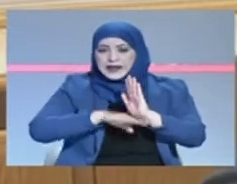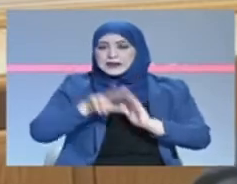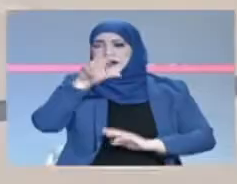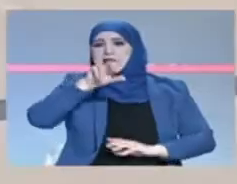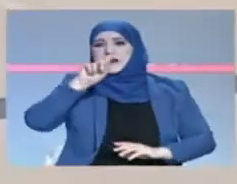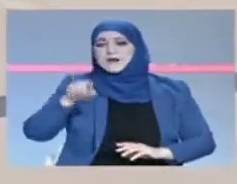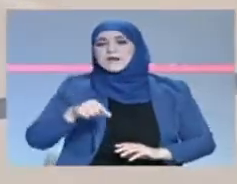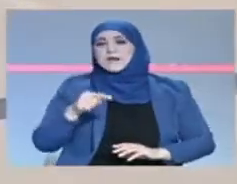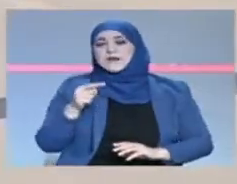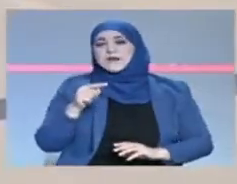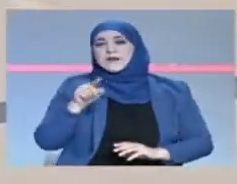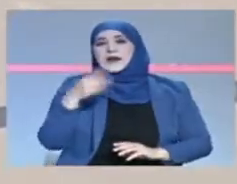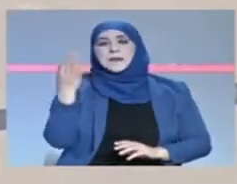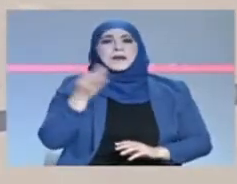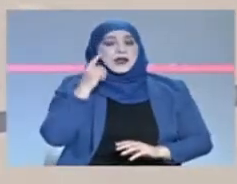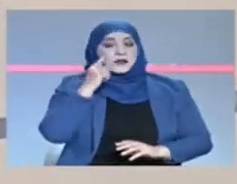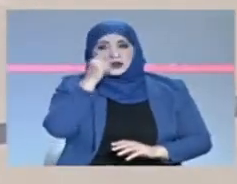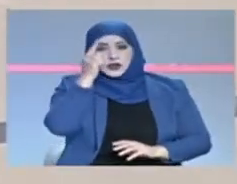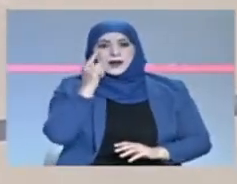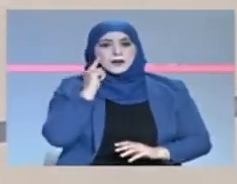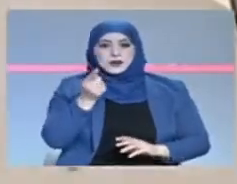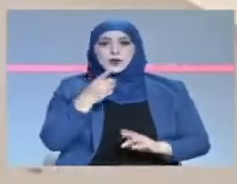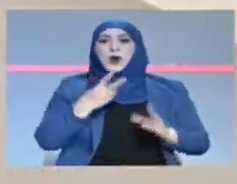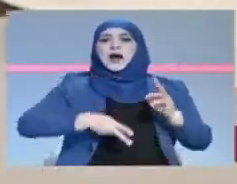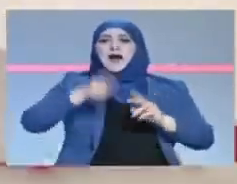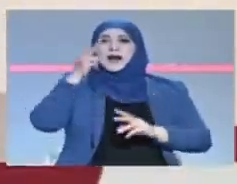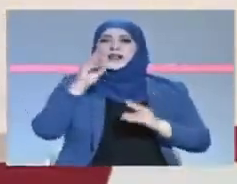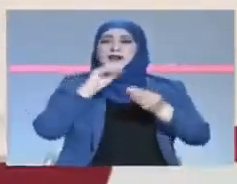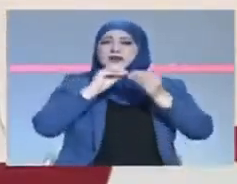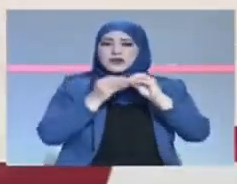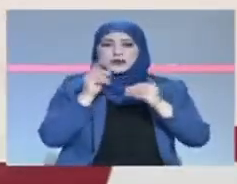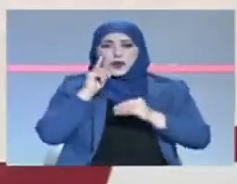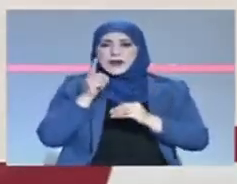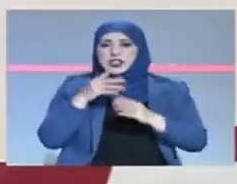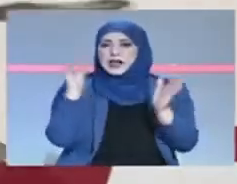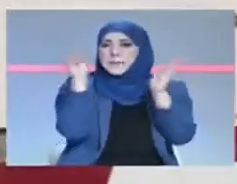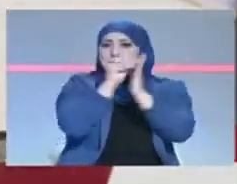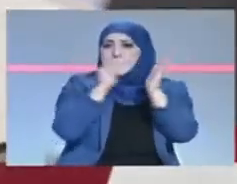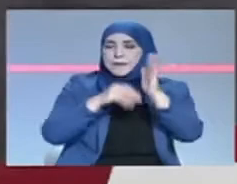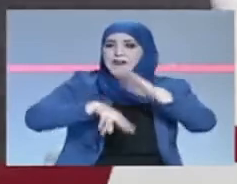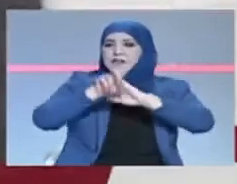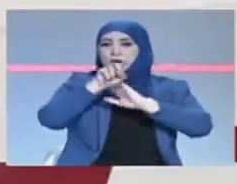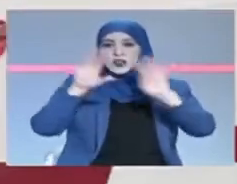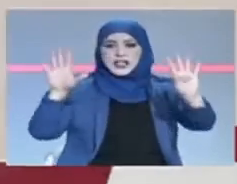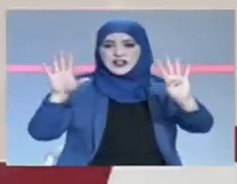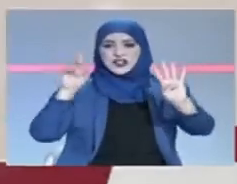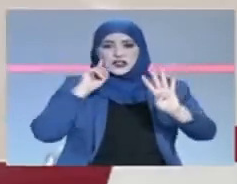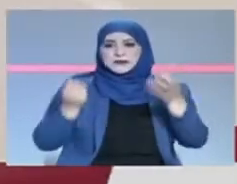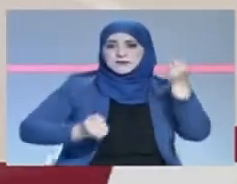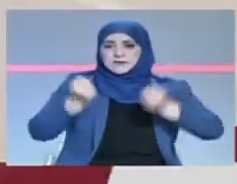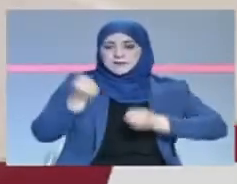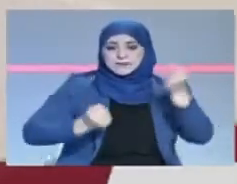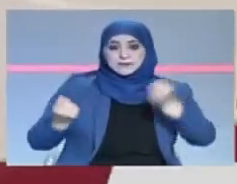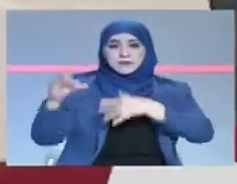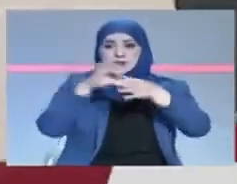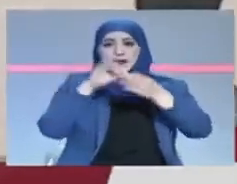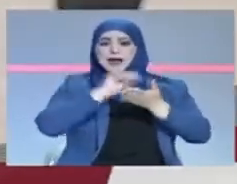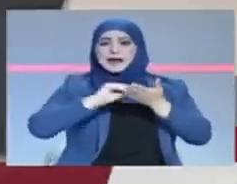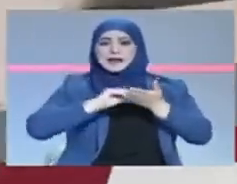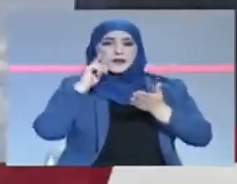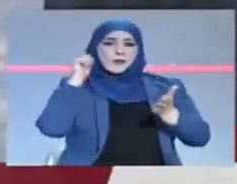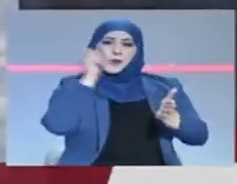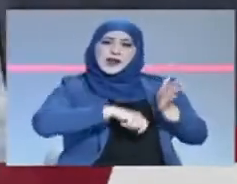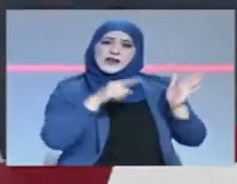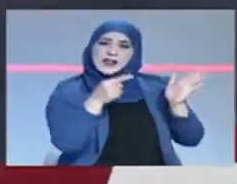3% تقريبا. وتتعلق أغلب المخالفات التي رصدت سنة 19 و2000 باستعمال سيارات المصلحة، وتخص المخالفات